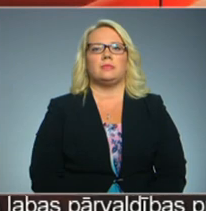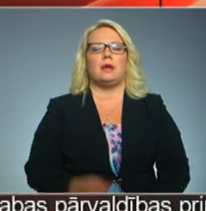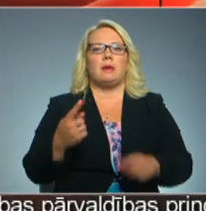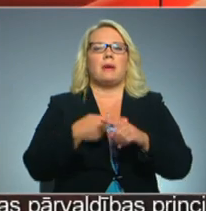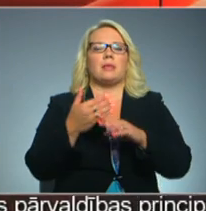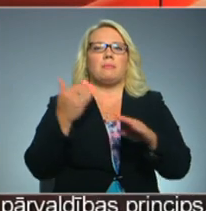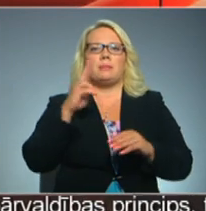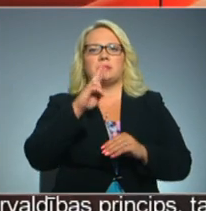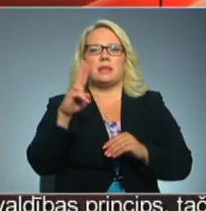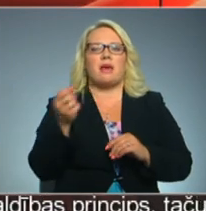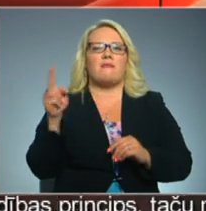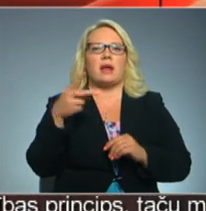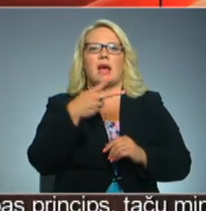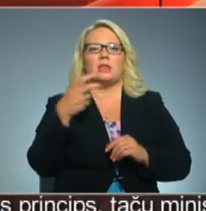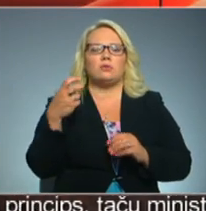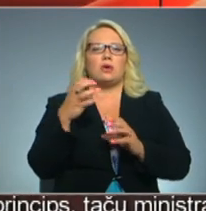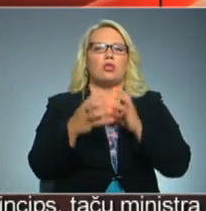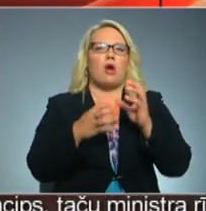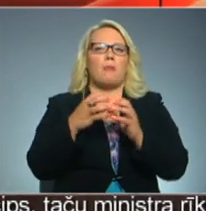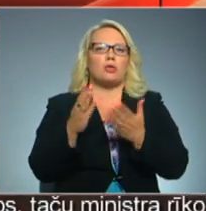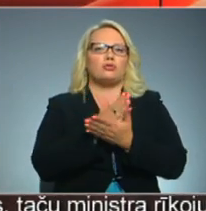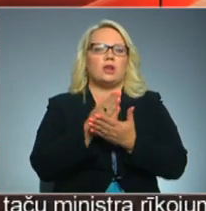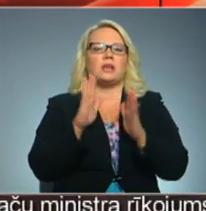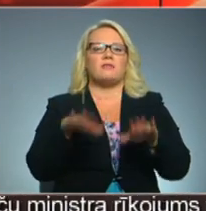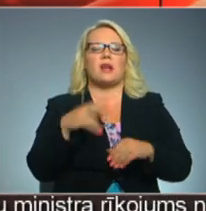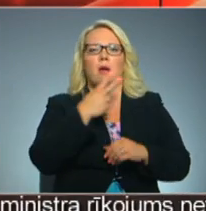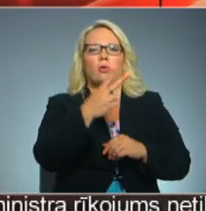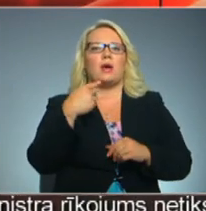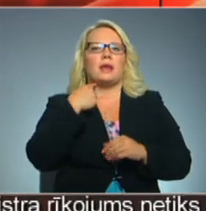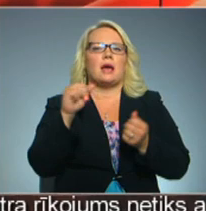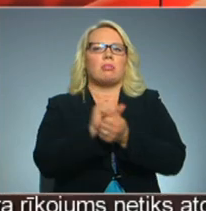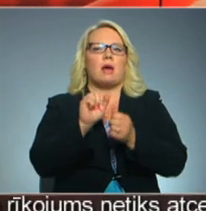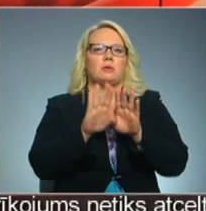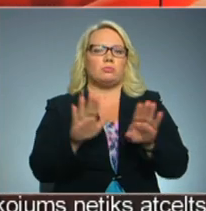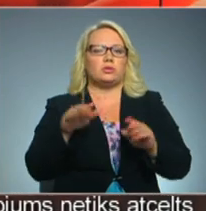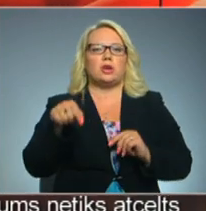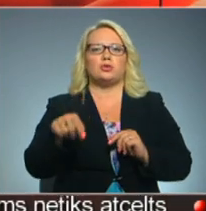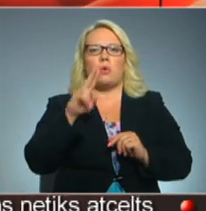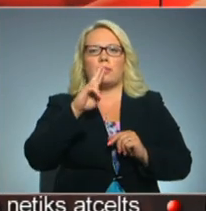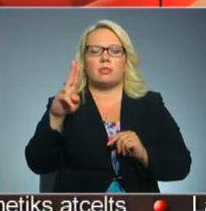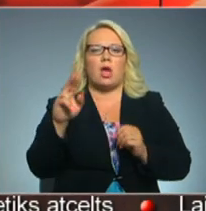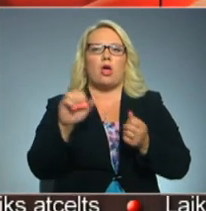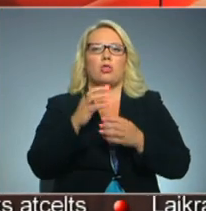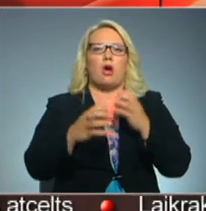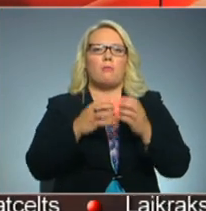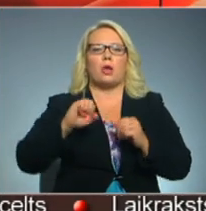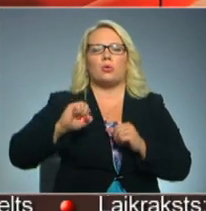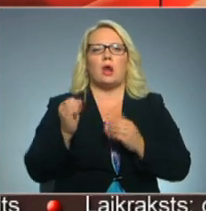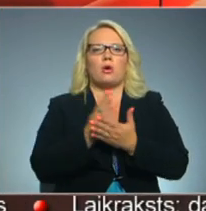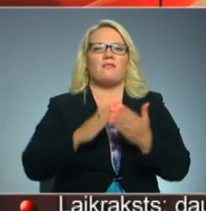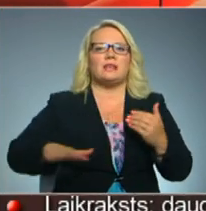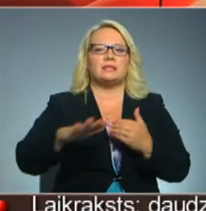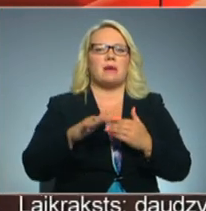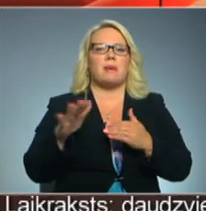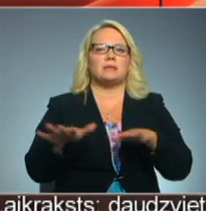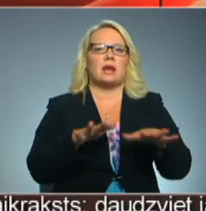Bet pirms nedēļas vairāk nekā 200 tomātu šķirnes varēja aplūkot Rīgā Dabas muzejā. Šonadēļ tomātu draugi Vidzemē sarīkojuši izstādi